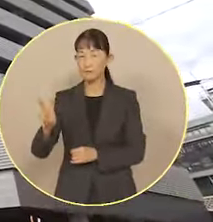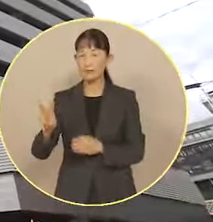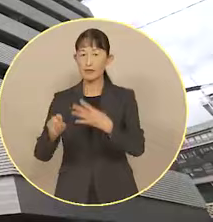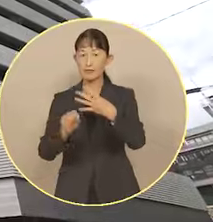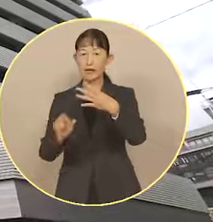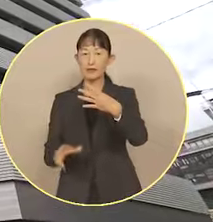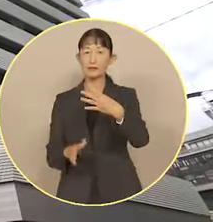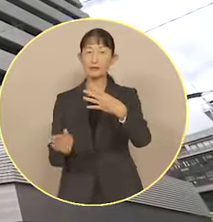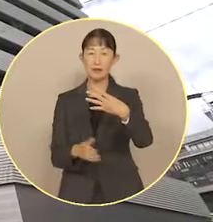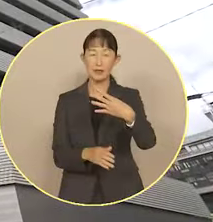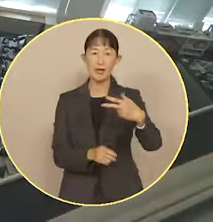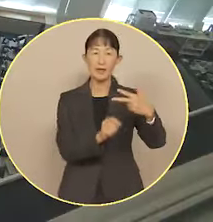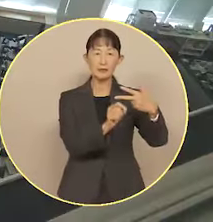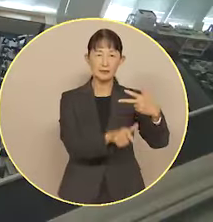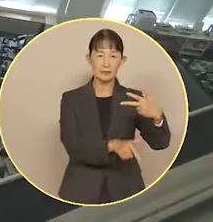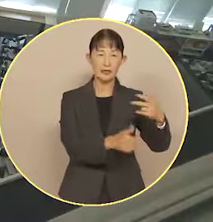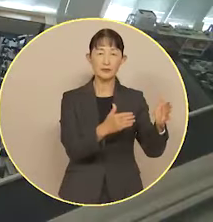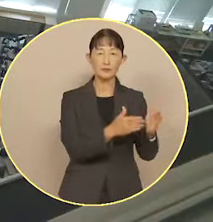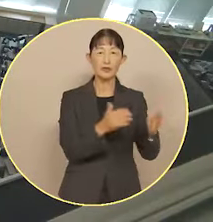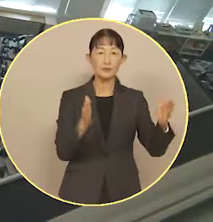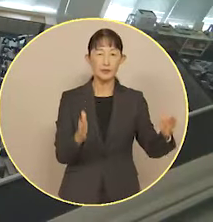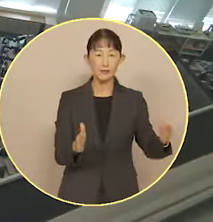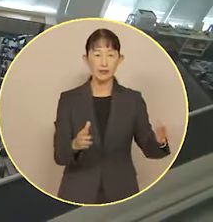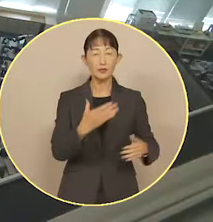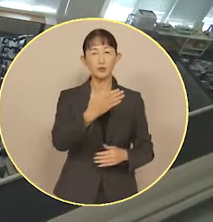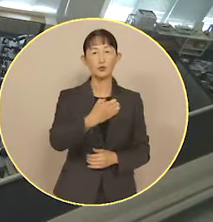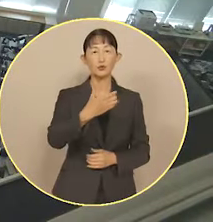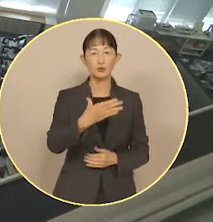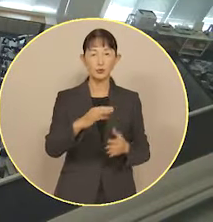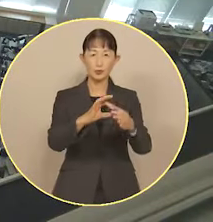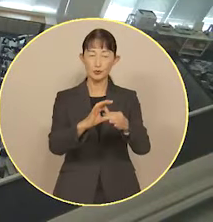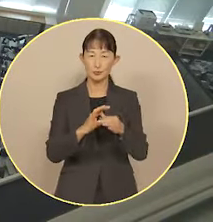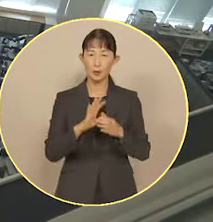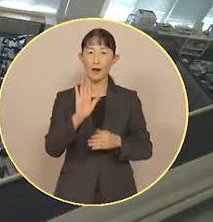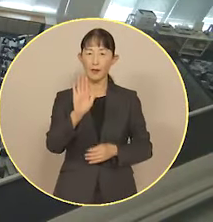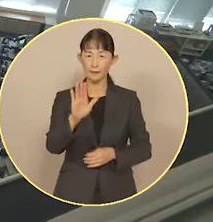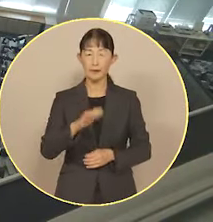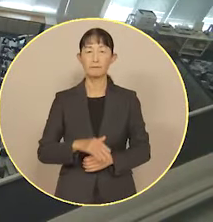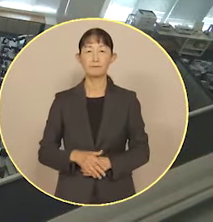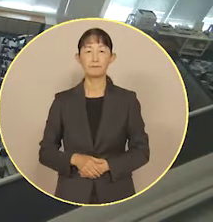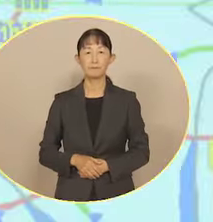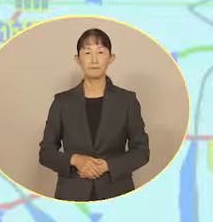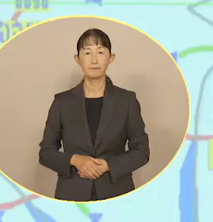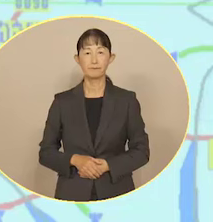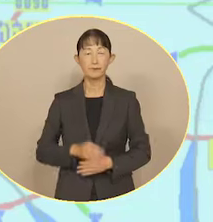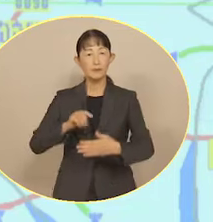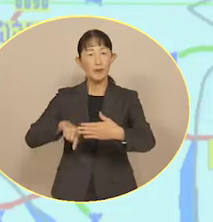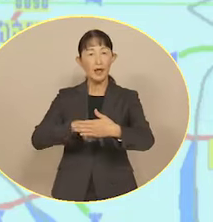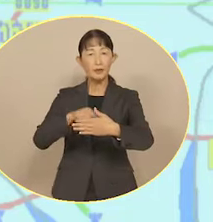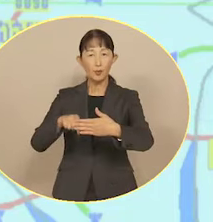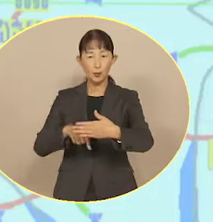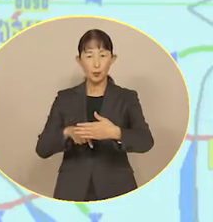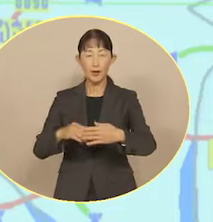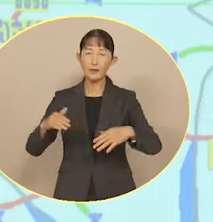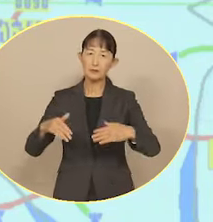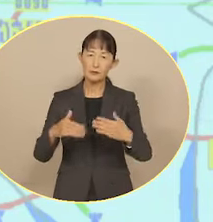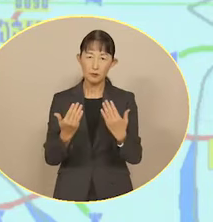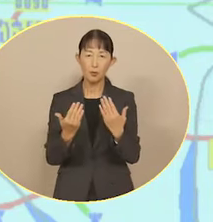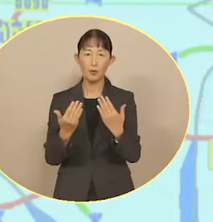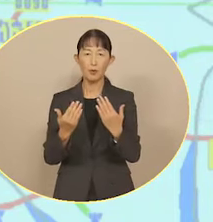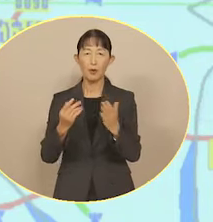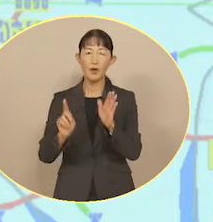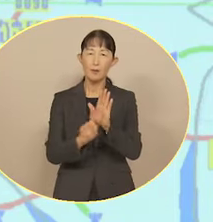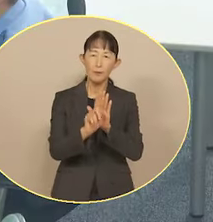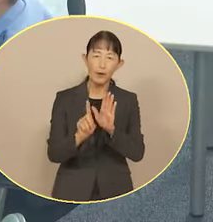運用開始後は7月末までで99件上げられましたあの交通関係から